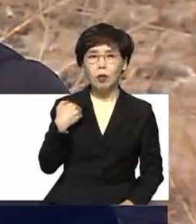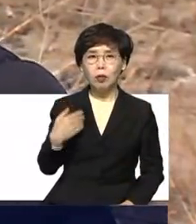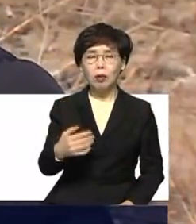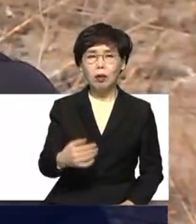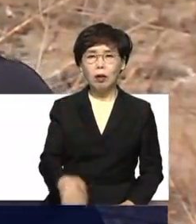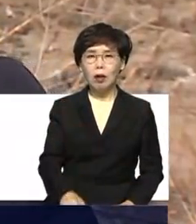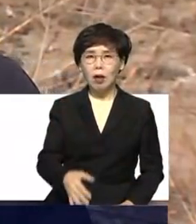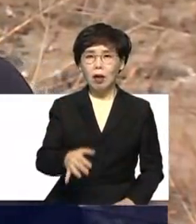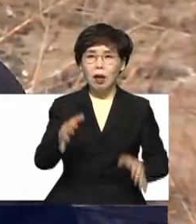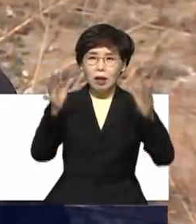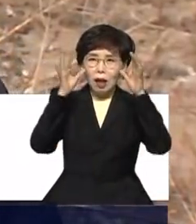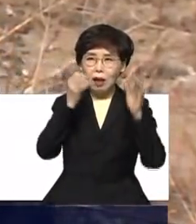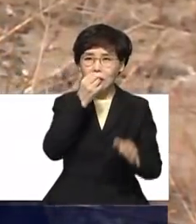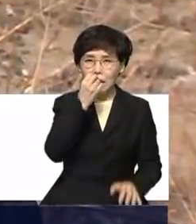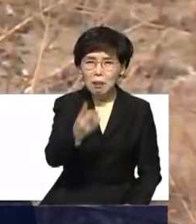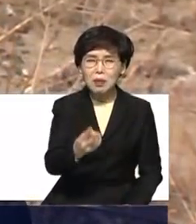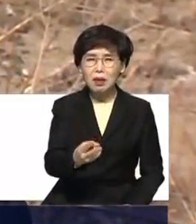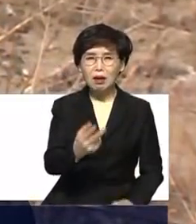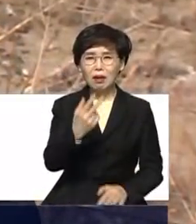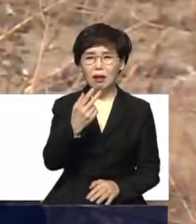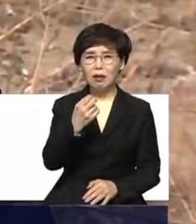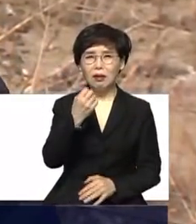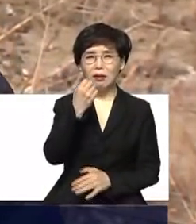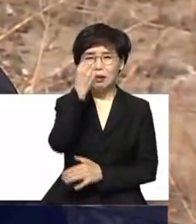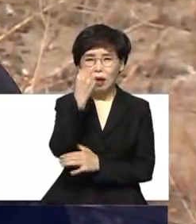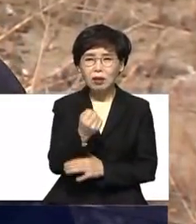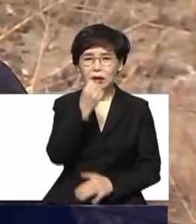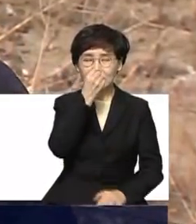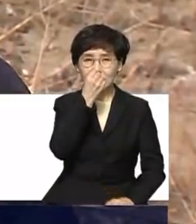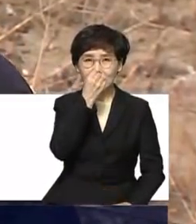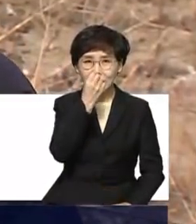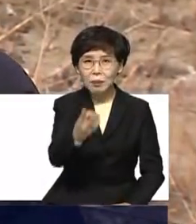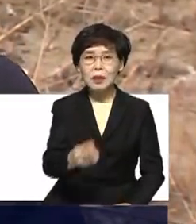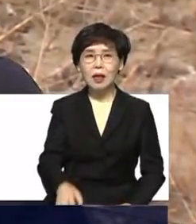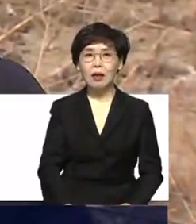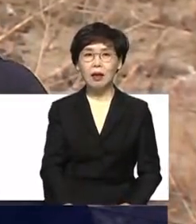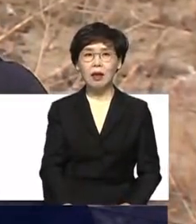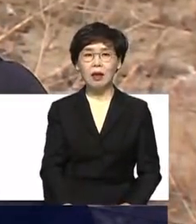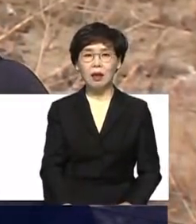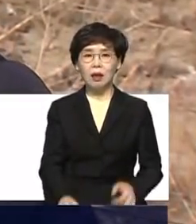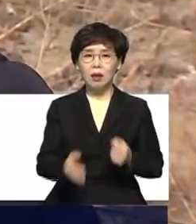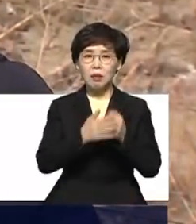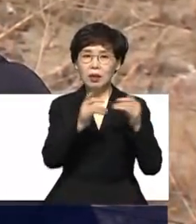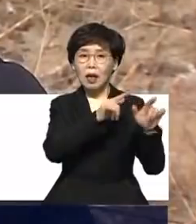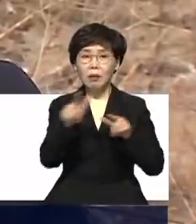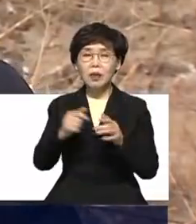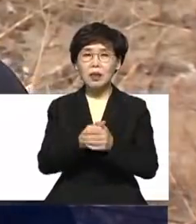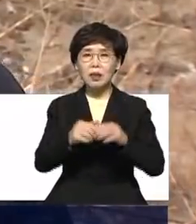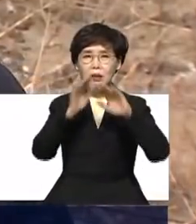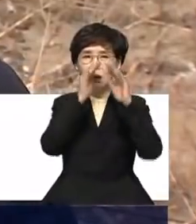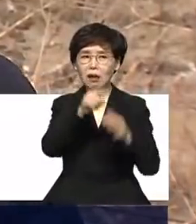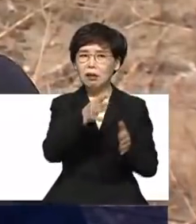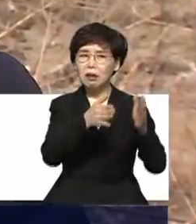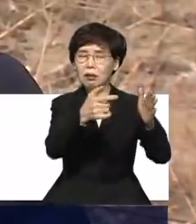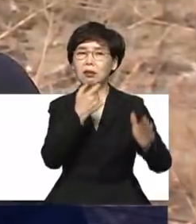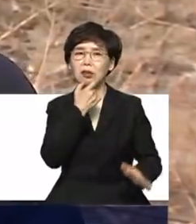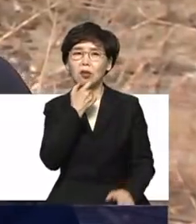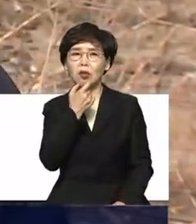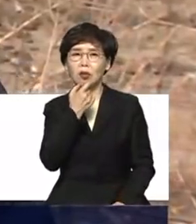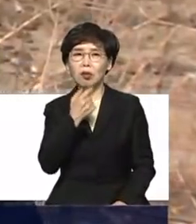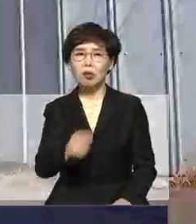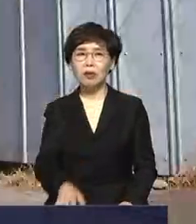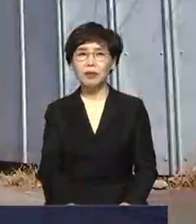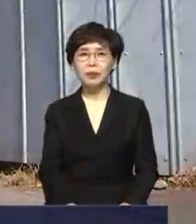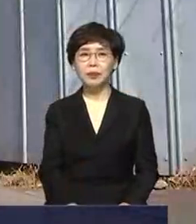냄새야. 그 식은창 냄새, 뭐 말하자면 하수도 왜 썩은 냄새. 그러니까 사람들이 다 예민하고 이 길을 잘 안